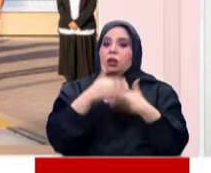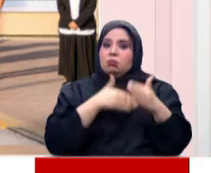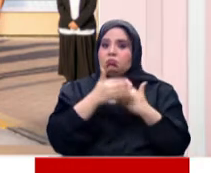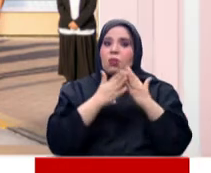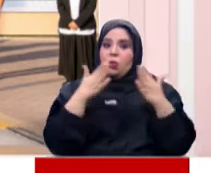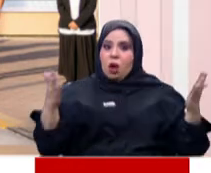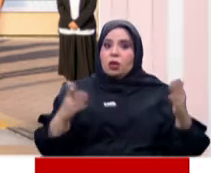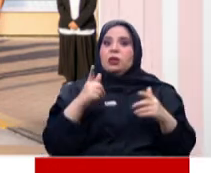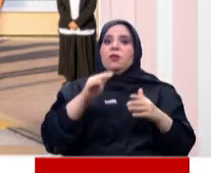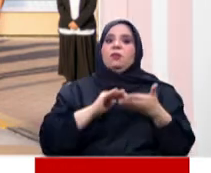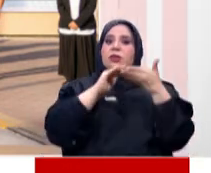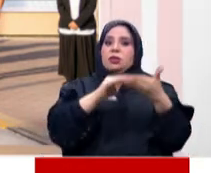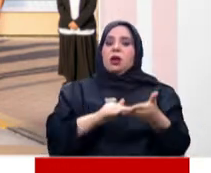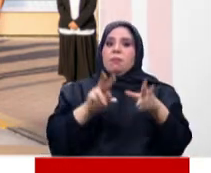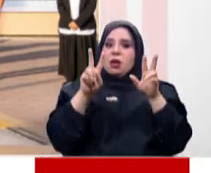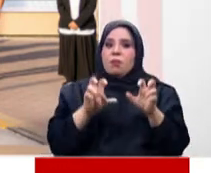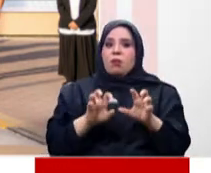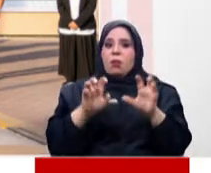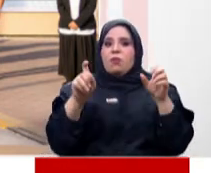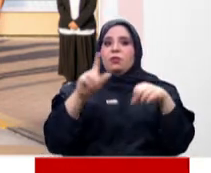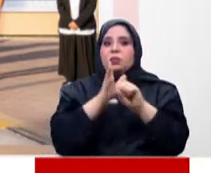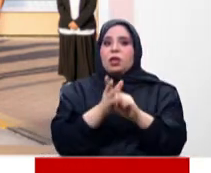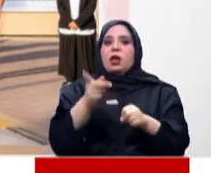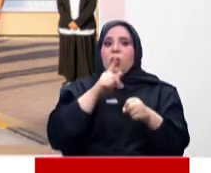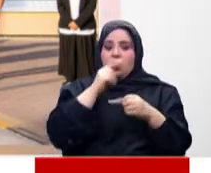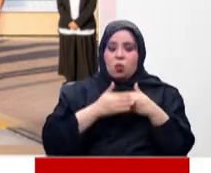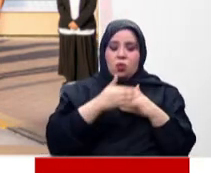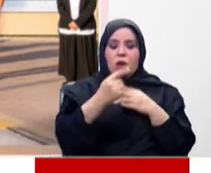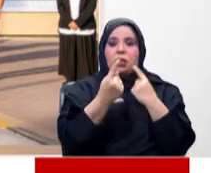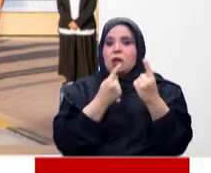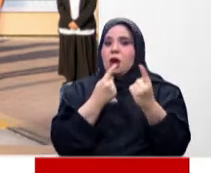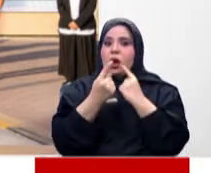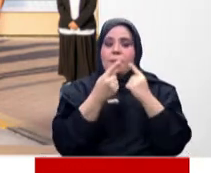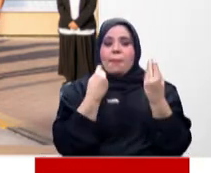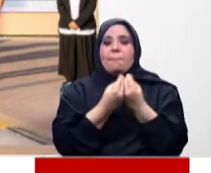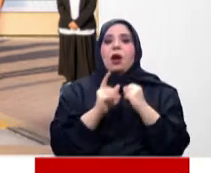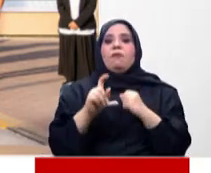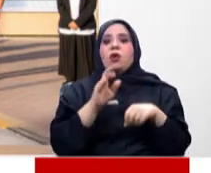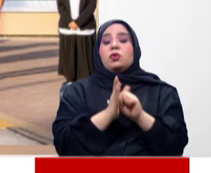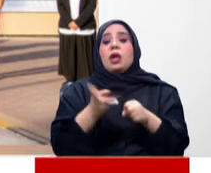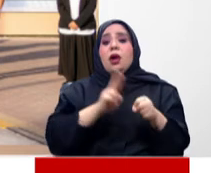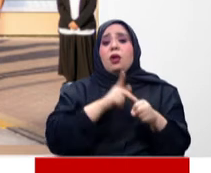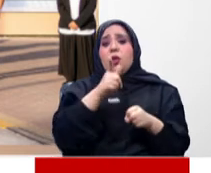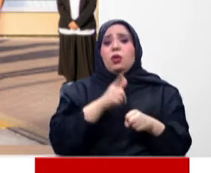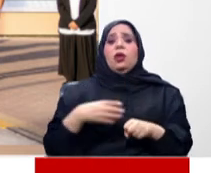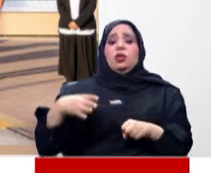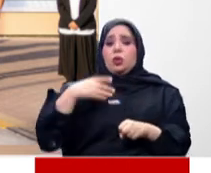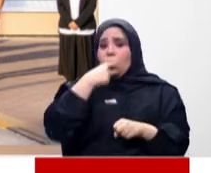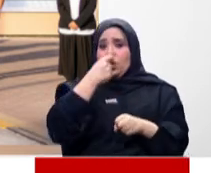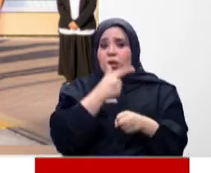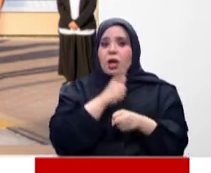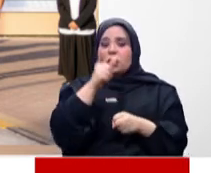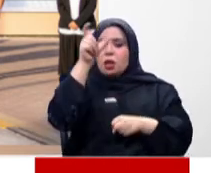التي أسهمت في الحد من انتشار الجائحة في المجتمع طوال مراحل التعامل مع فيروس كورونا. أشار سموه إلى